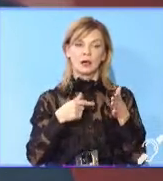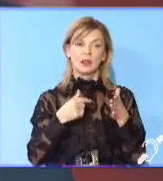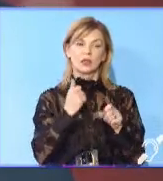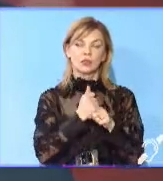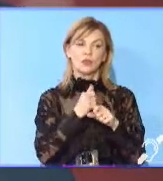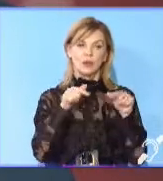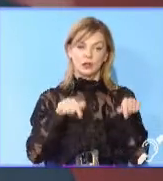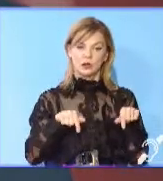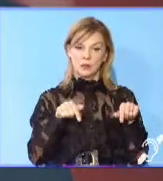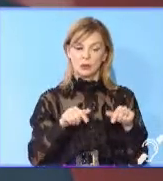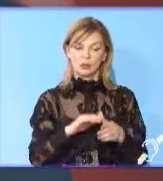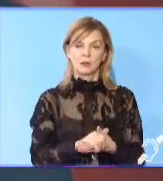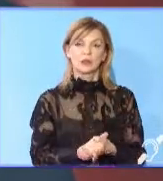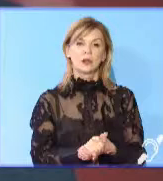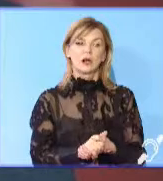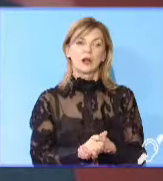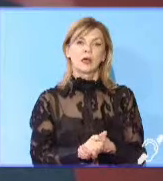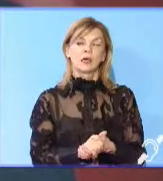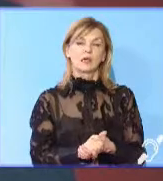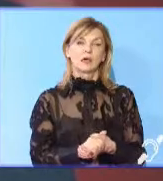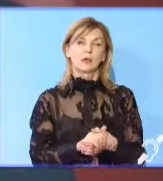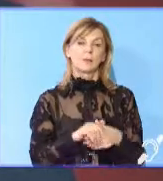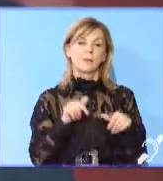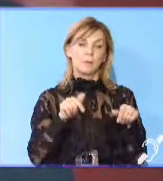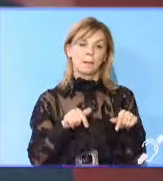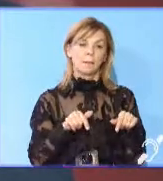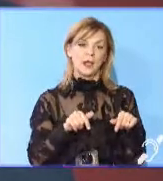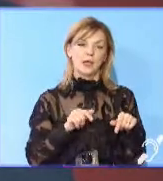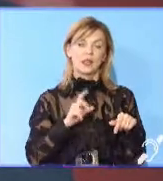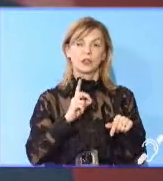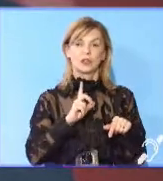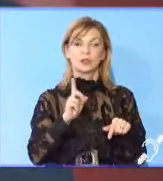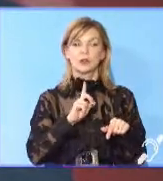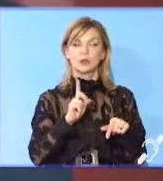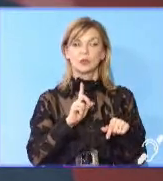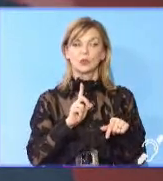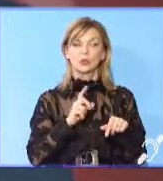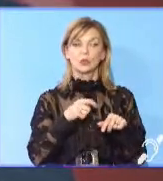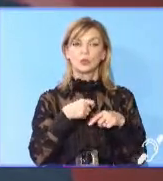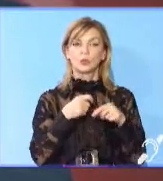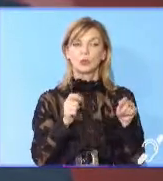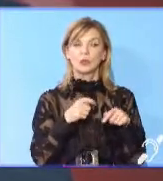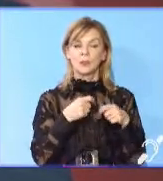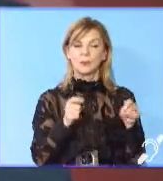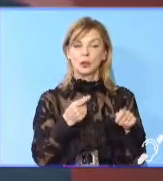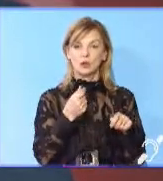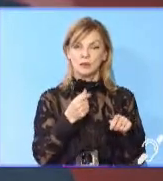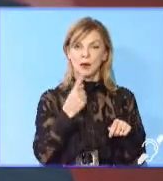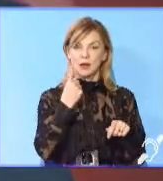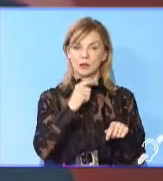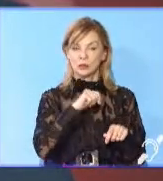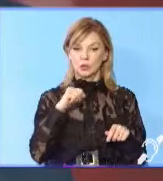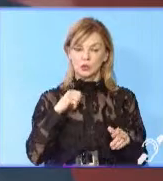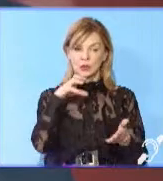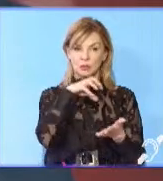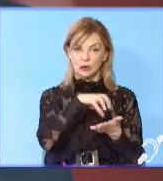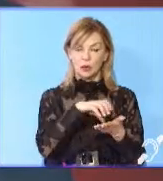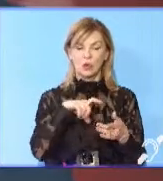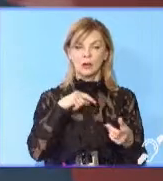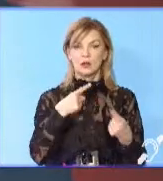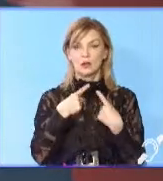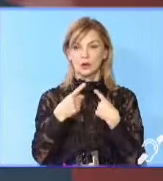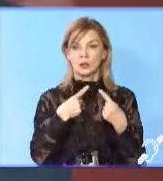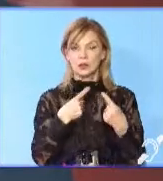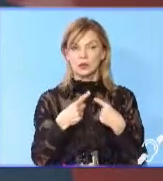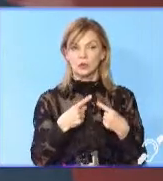în evidență. Deci, ca o concluzie, a nu pune toate ouăle în același coș este o discuție de